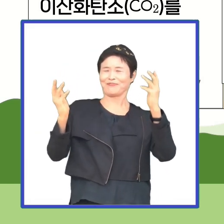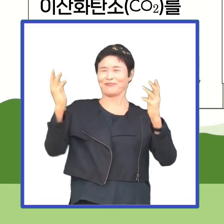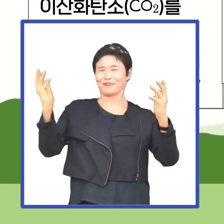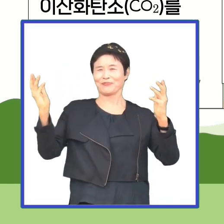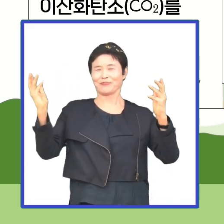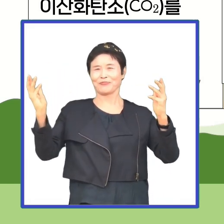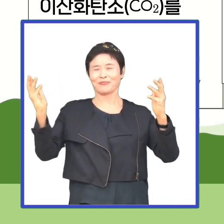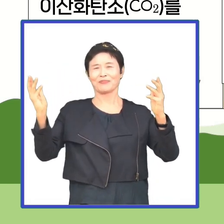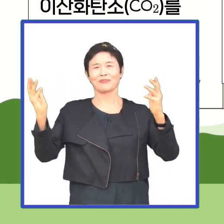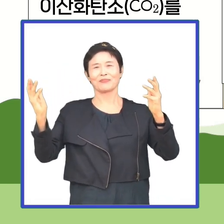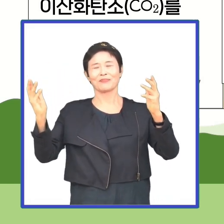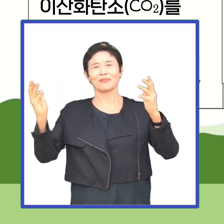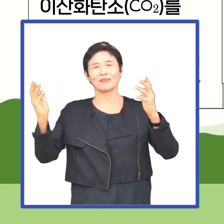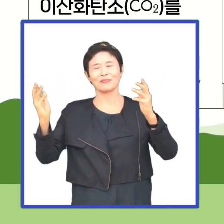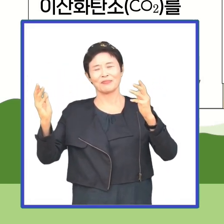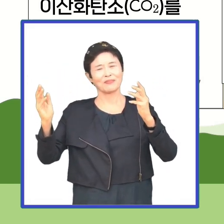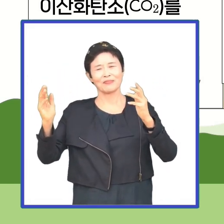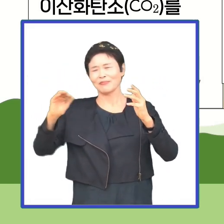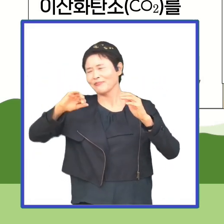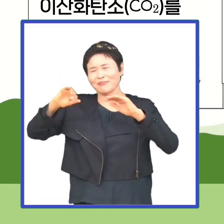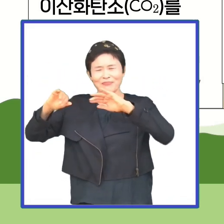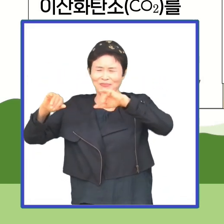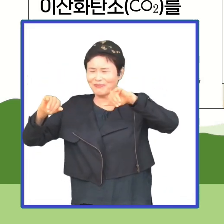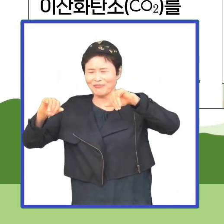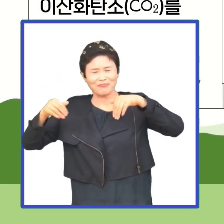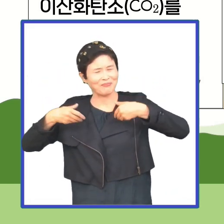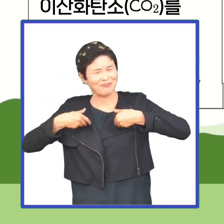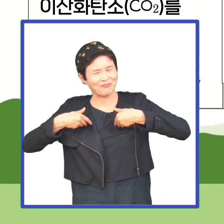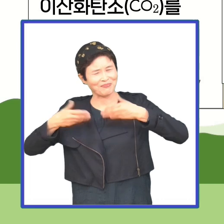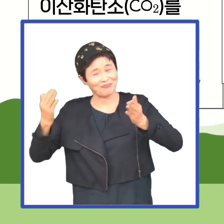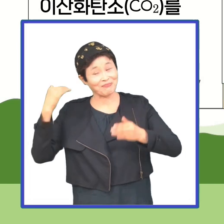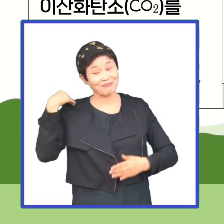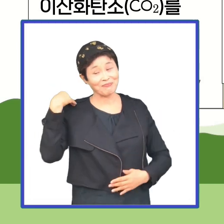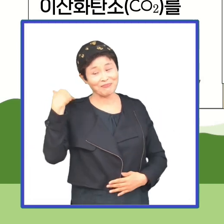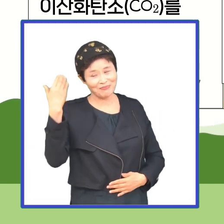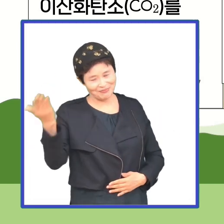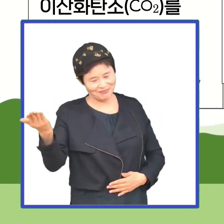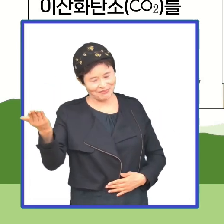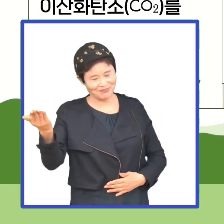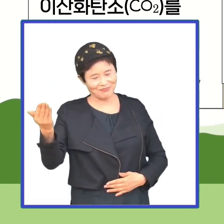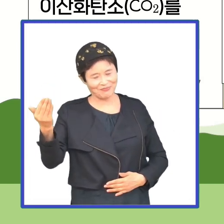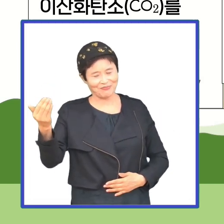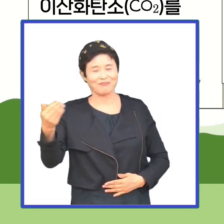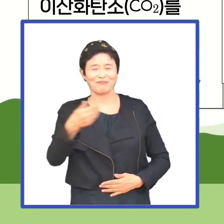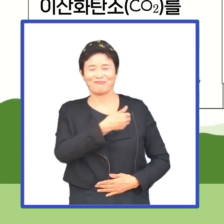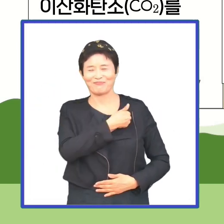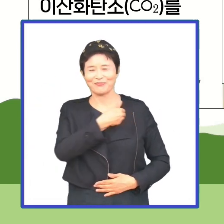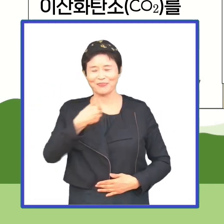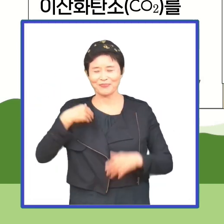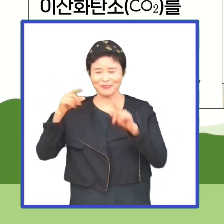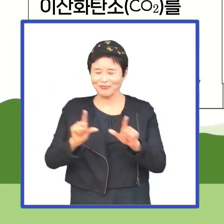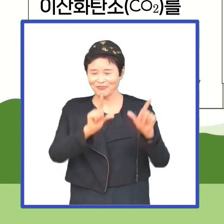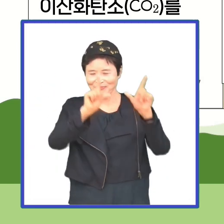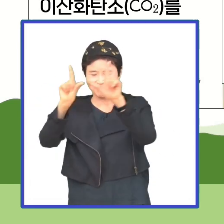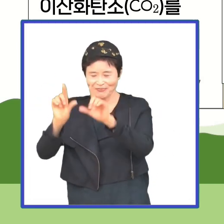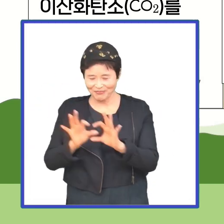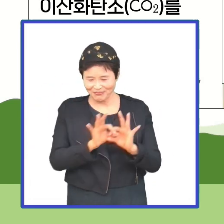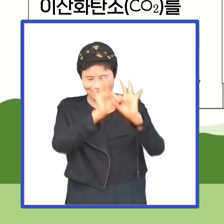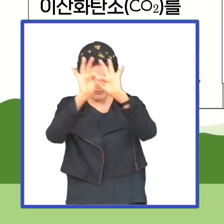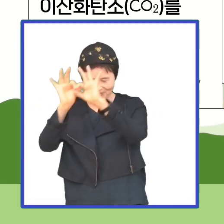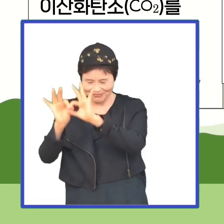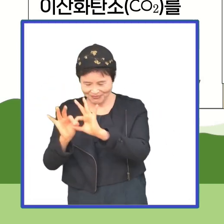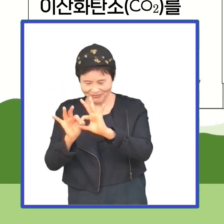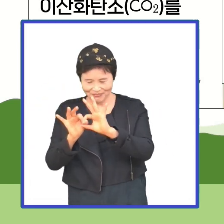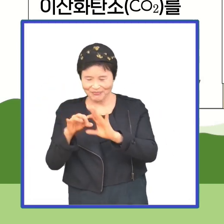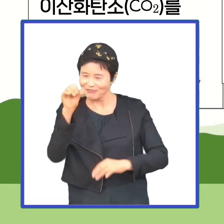오래된 숲들은 또 손대지 않더라도 자연 그대로 충분히 생태계의 생물 다양성이 매우 높다라고 할 수